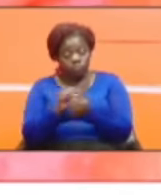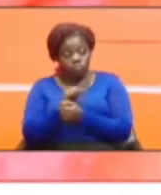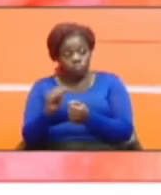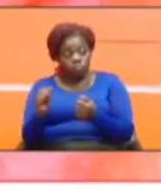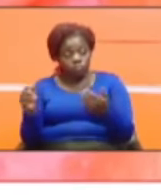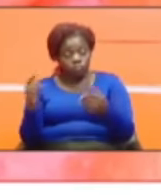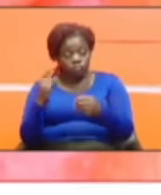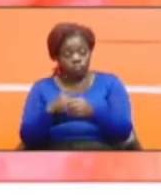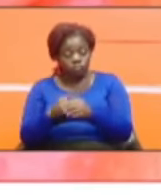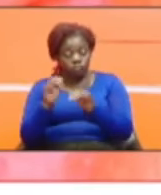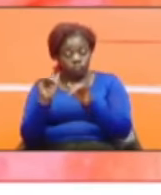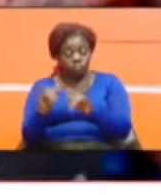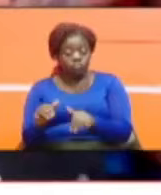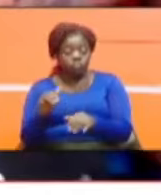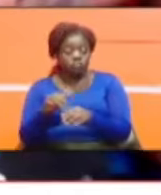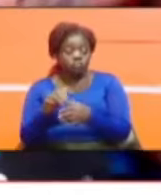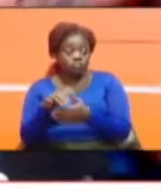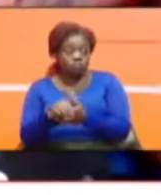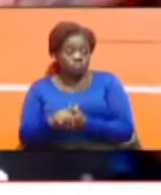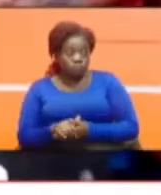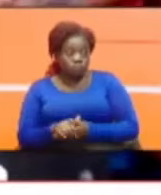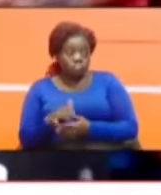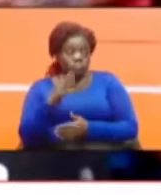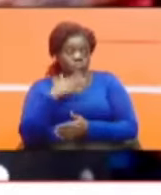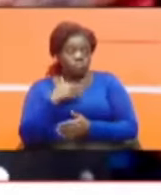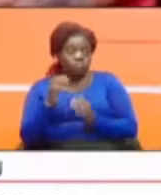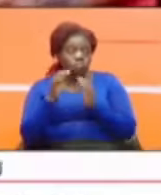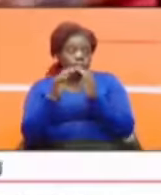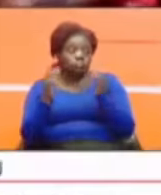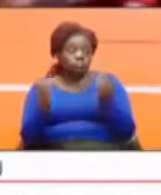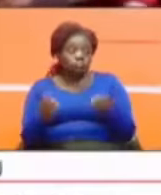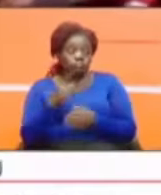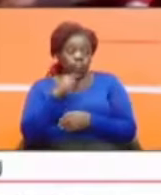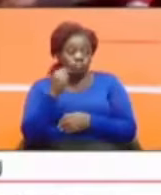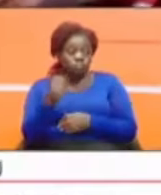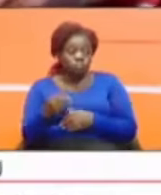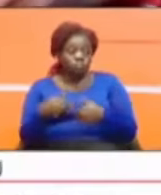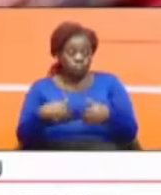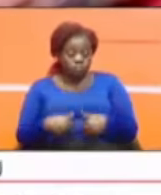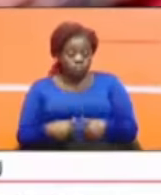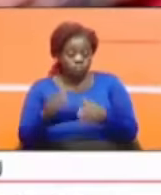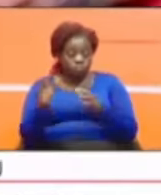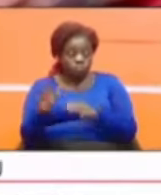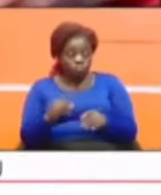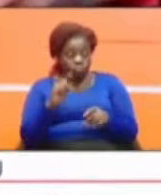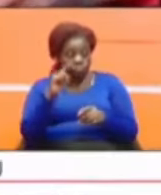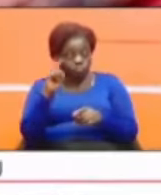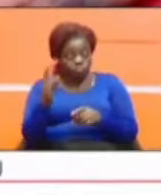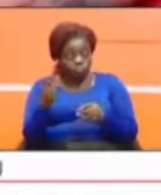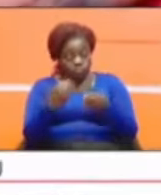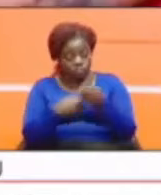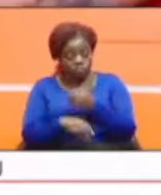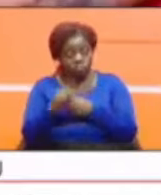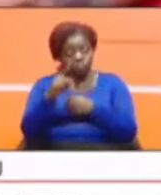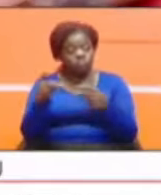ku bbanga lyamaze ng'afumba njagala bwenkanya omusajja ankoye okunchunya yasooka n'atunda